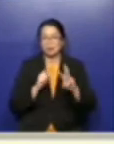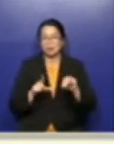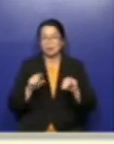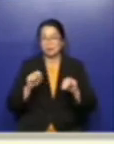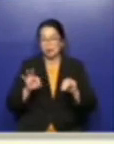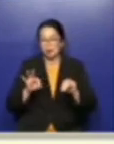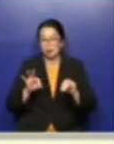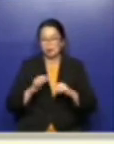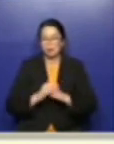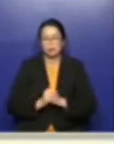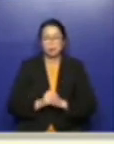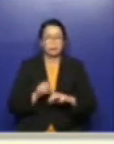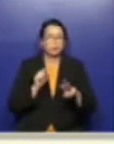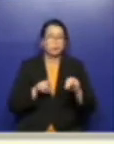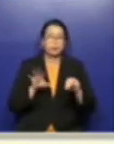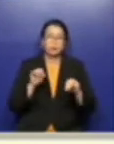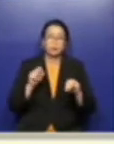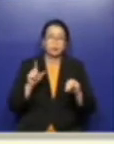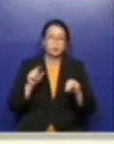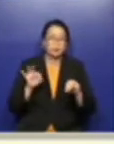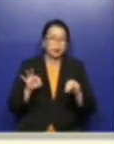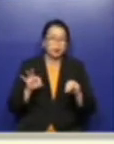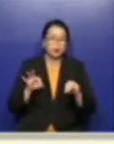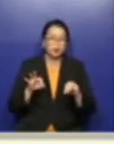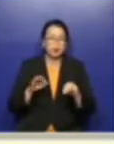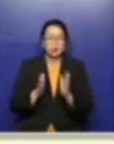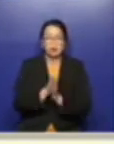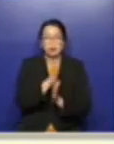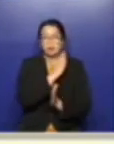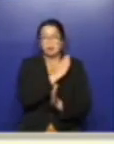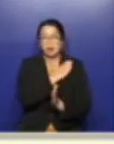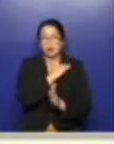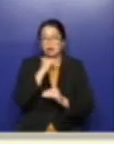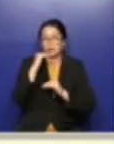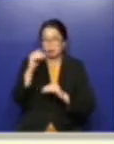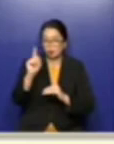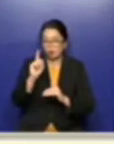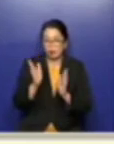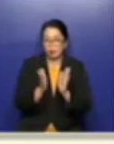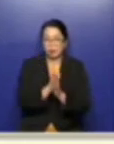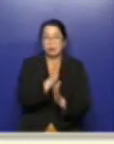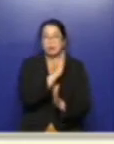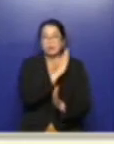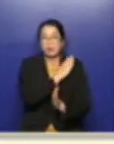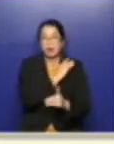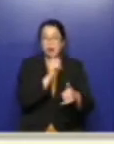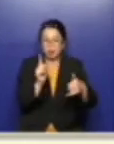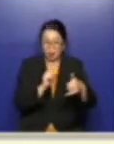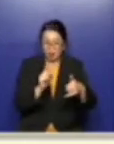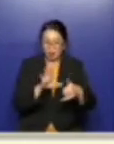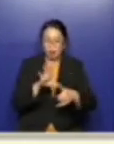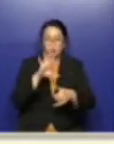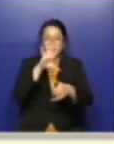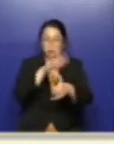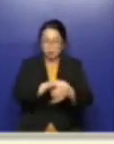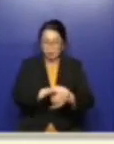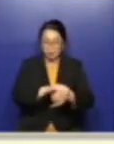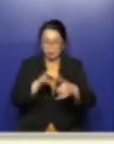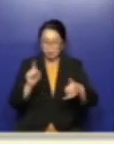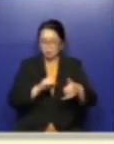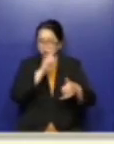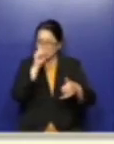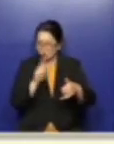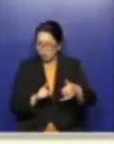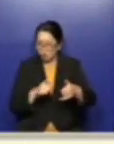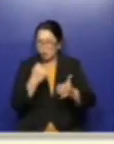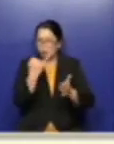นะครับในมาตรา29พระราชบัญญัติสงฆ์เนี่ยได้กล่าวว่าพระสงฆ์รูปใดถูกจับโดยต้องหาว่ากระทำความ